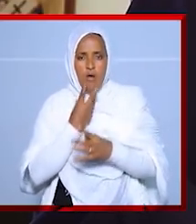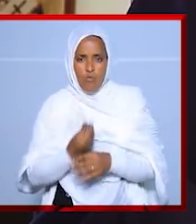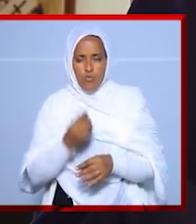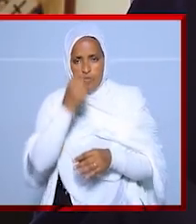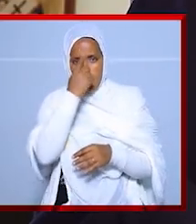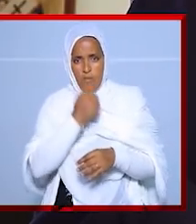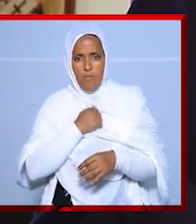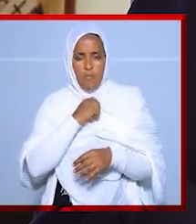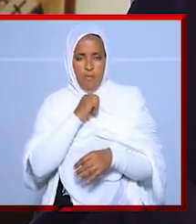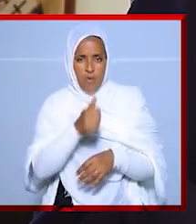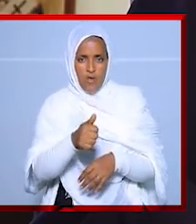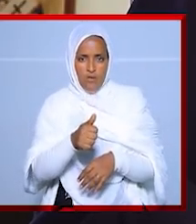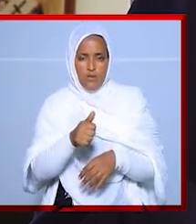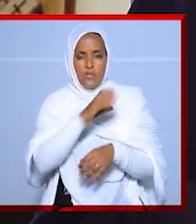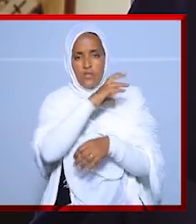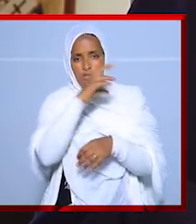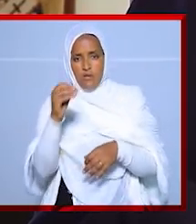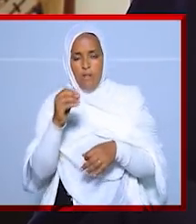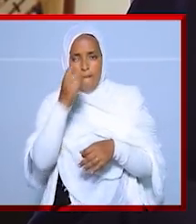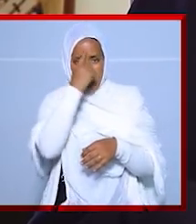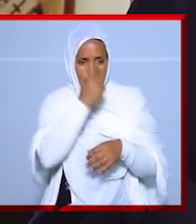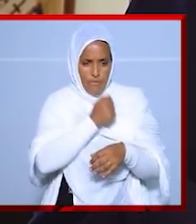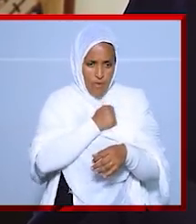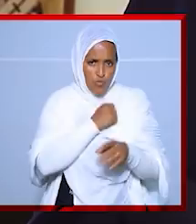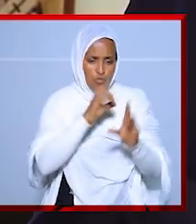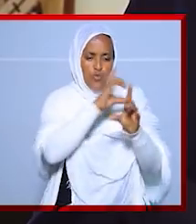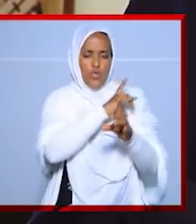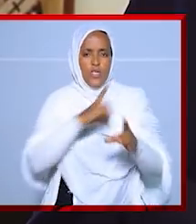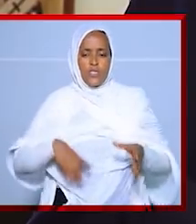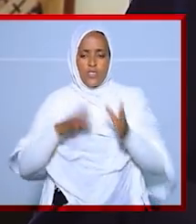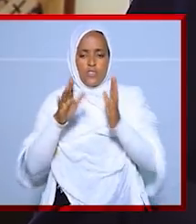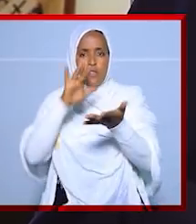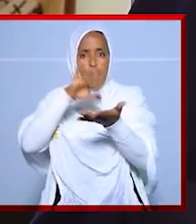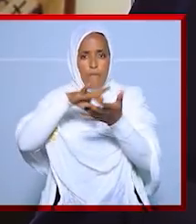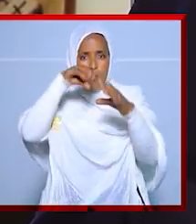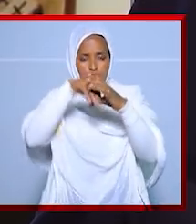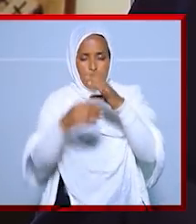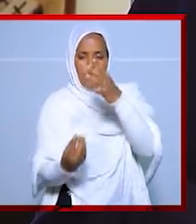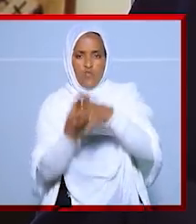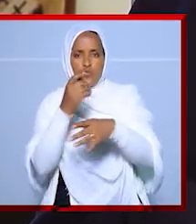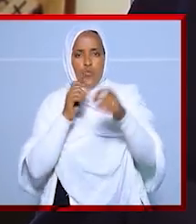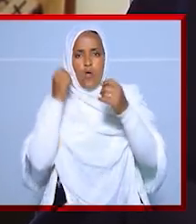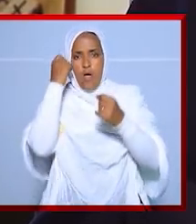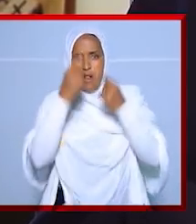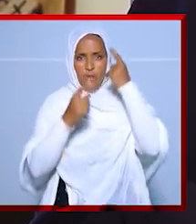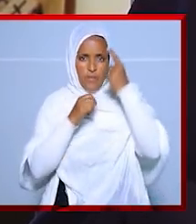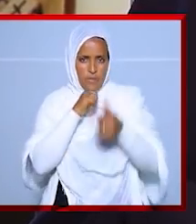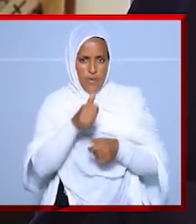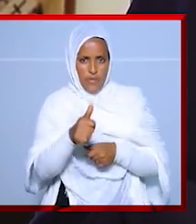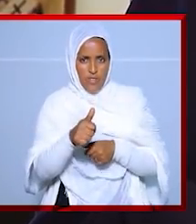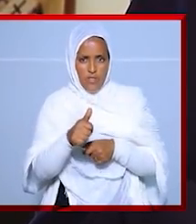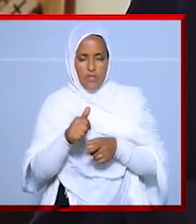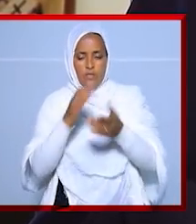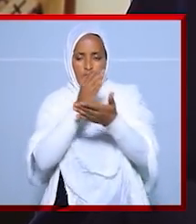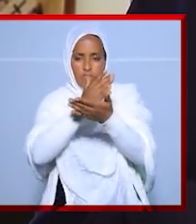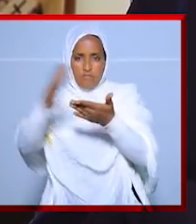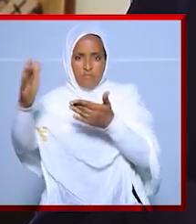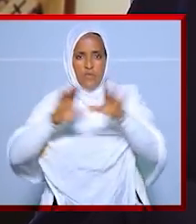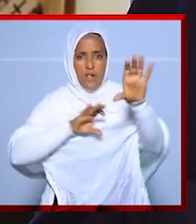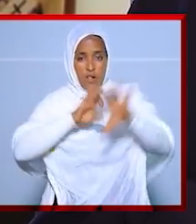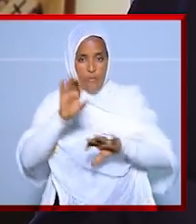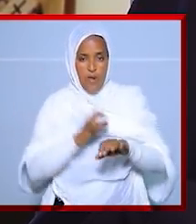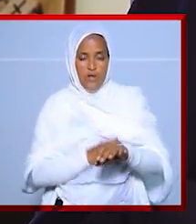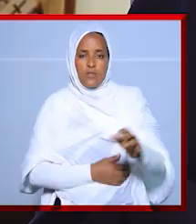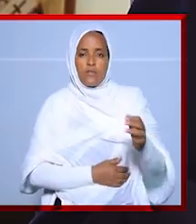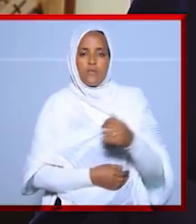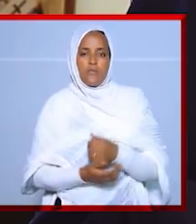በአይሁድ በአማንያን እና ደግሞ በሚያምኑ ክርስቲያኖች መካከል የሚፈጠሩ አለመግባባቶችን ለመቅረፍ